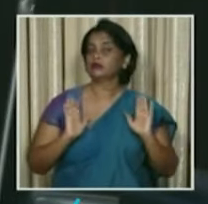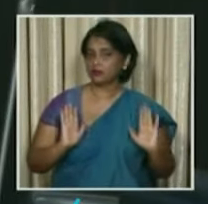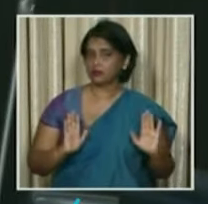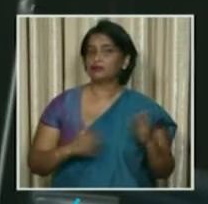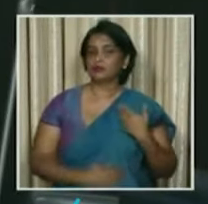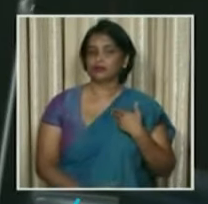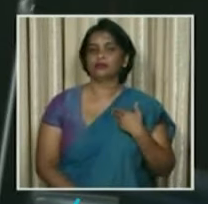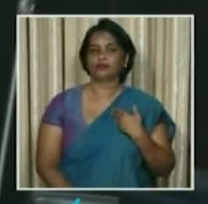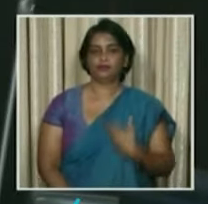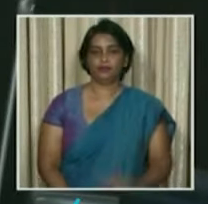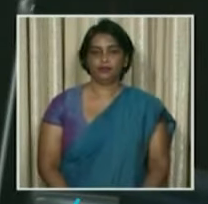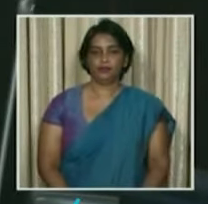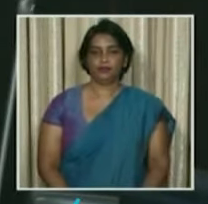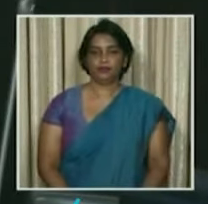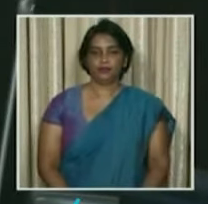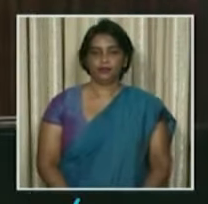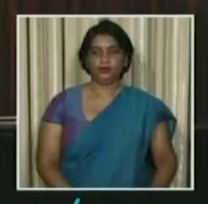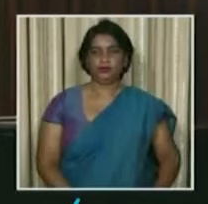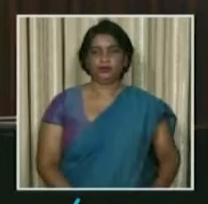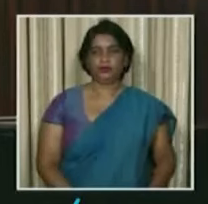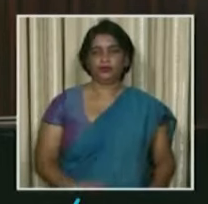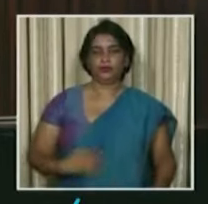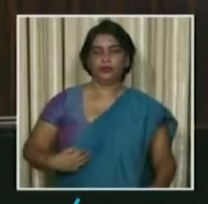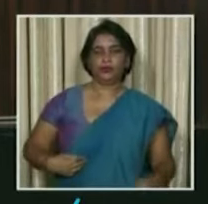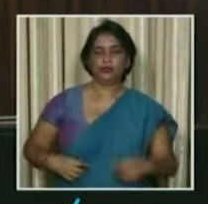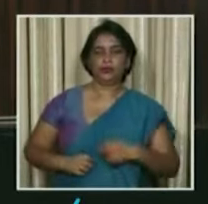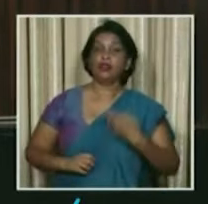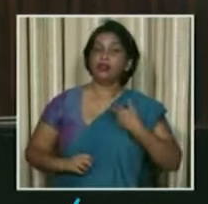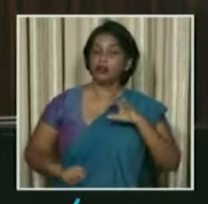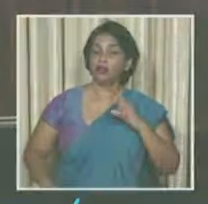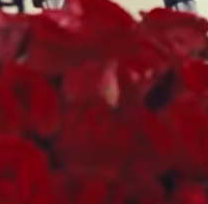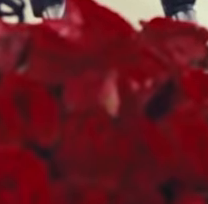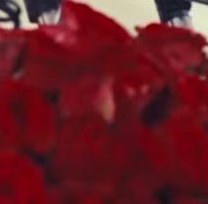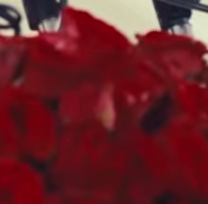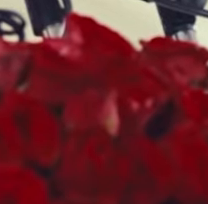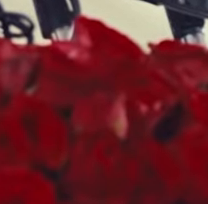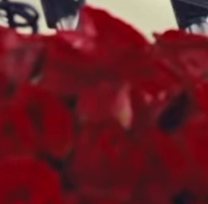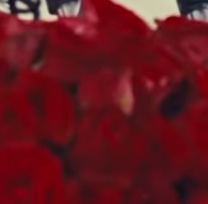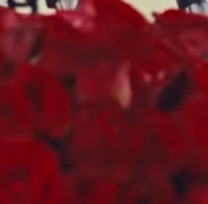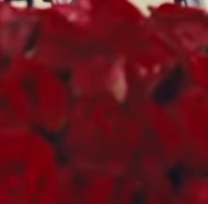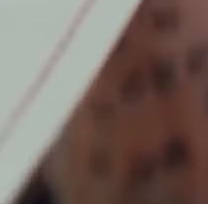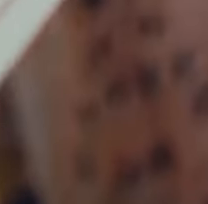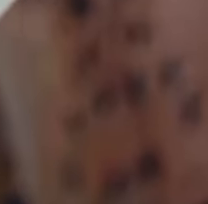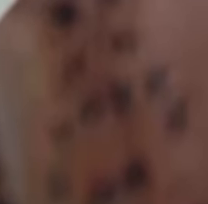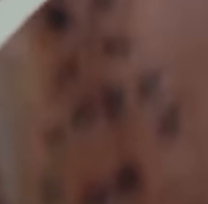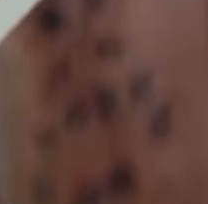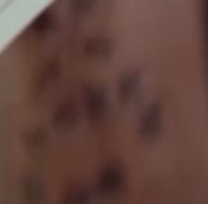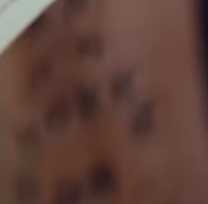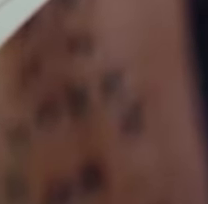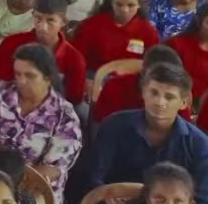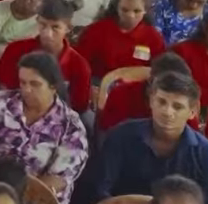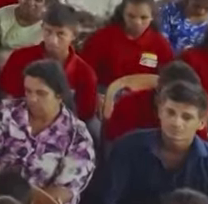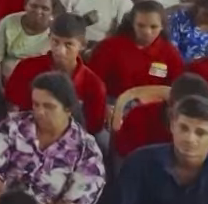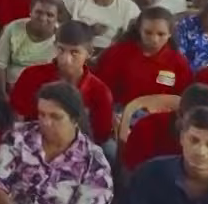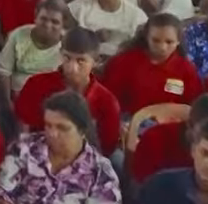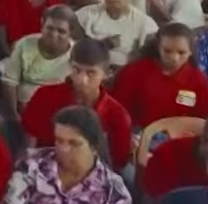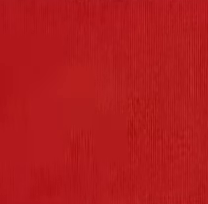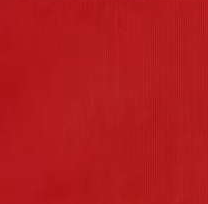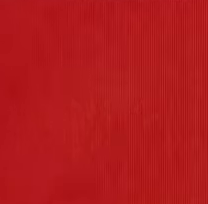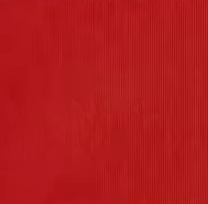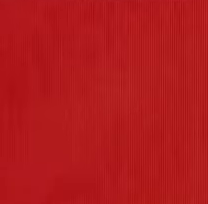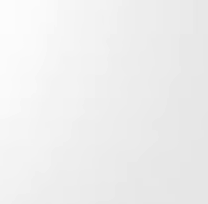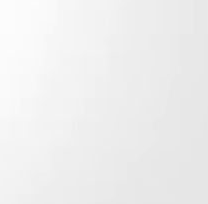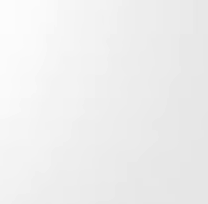එක මම ඔබතුමාට ගෞරවයෙන් සඳහන් කරනවා. නමුත් මගේ වගකීමක් තියෙනවා සභාවට දැන්වීම. අපි දැනුමෙන් සන්නද්ධව පෝසත්